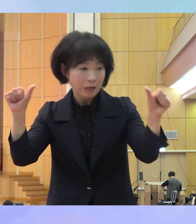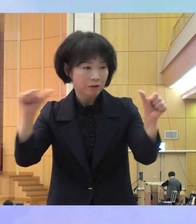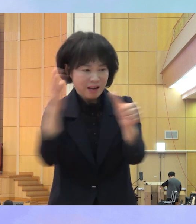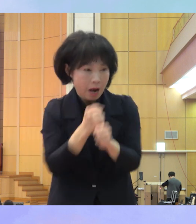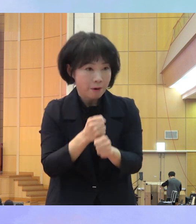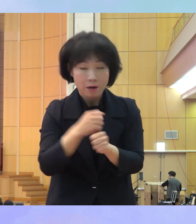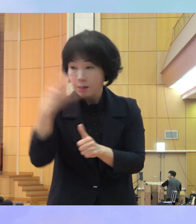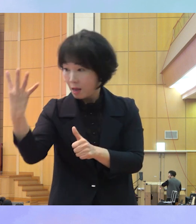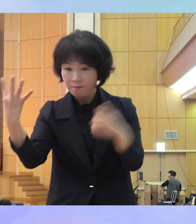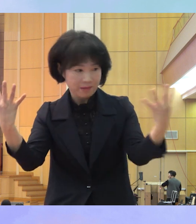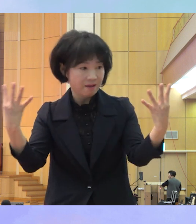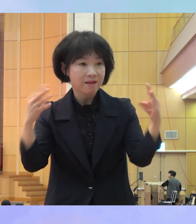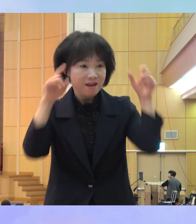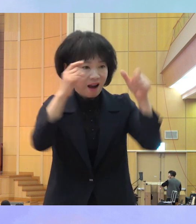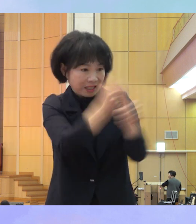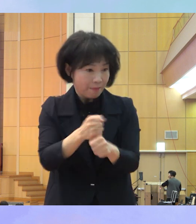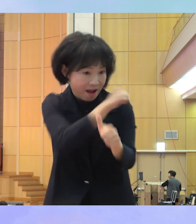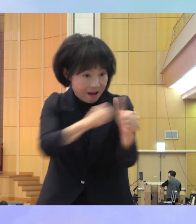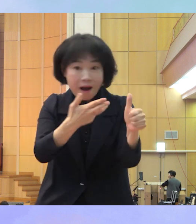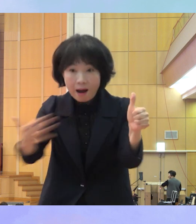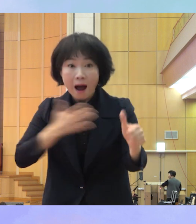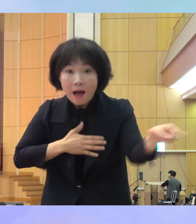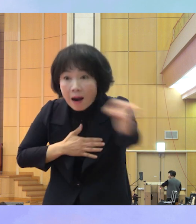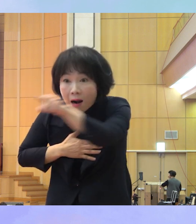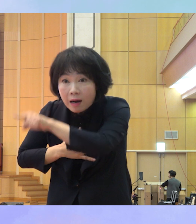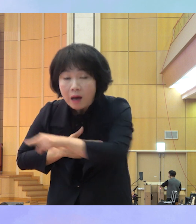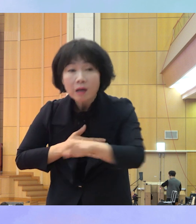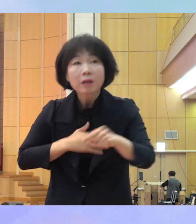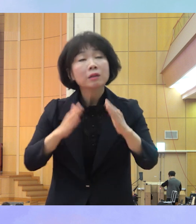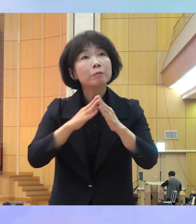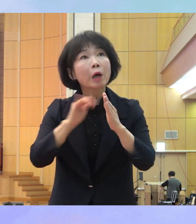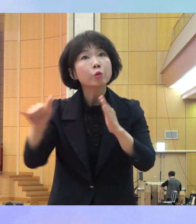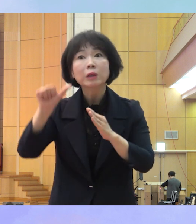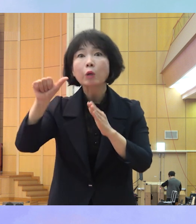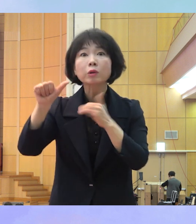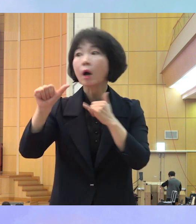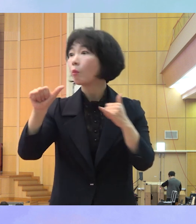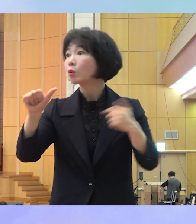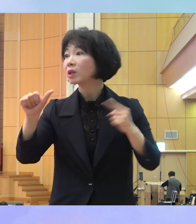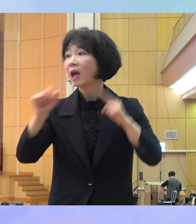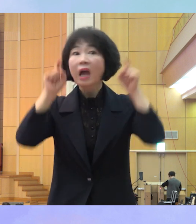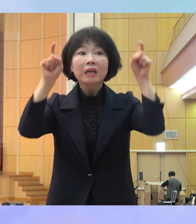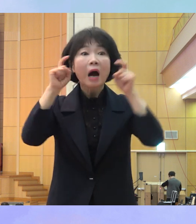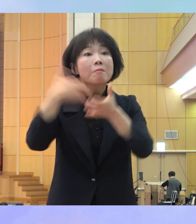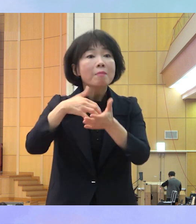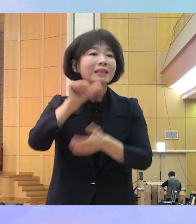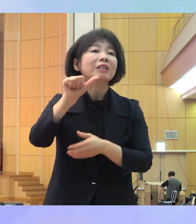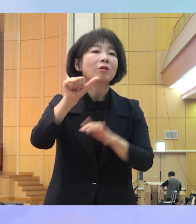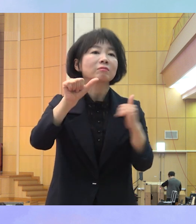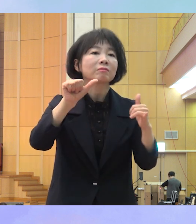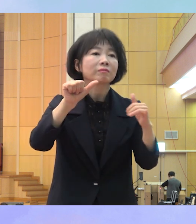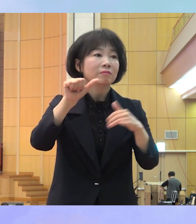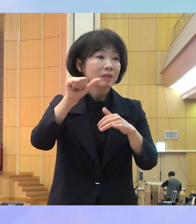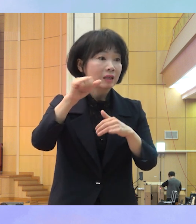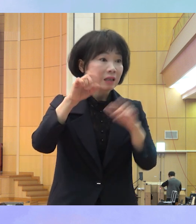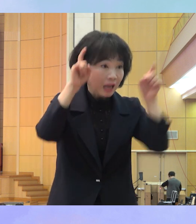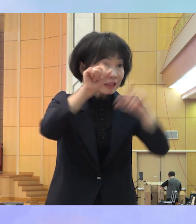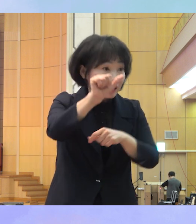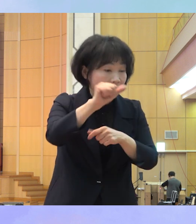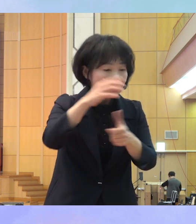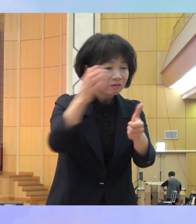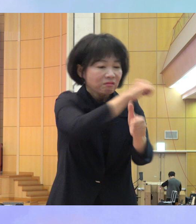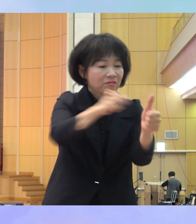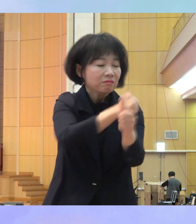겁니다. 그러니까 5인 가족이면 양을 5마리를 잡는 거예요.